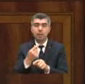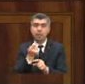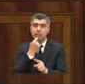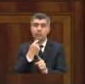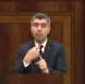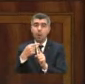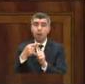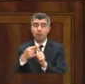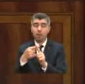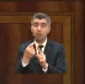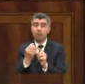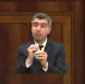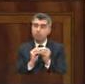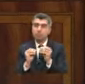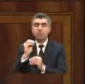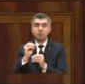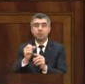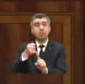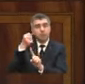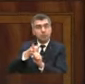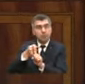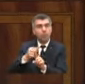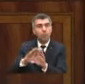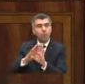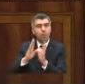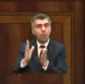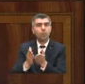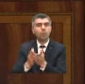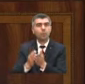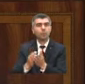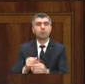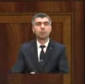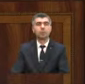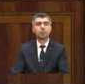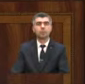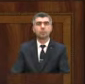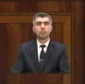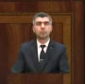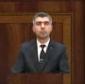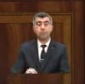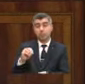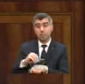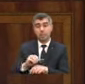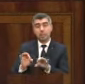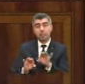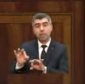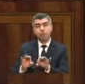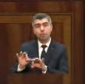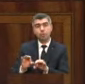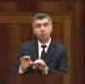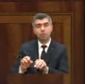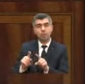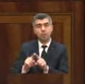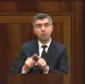تبقى مكلفة رغم المجهودات اللي دارت في هذا. كما يتعين وضع استراتيجية للتعويض على